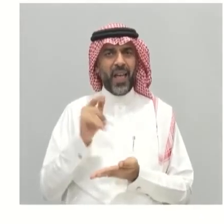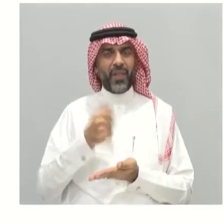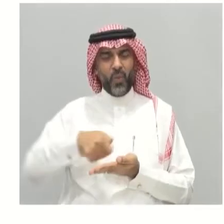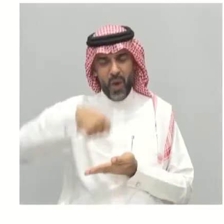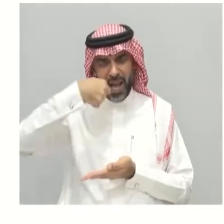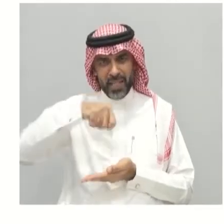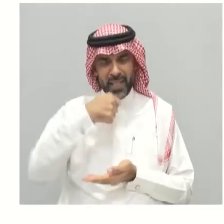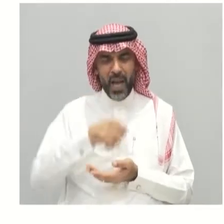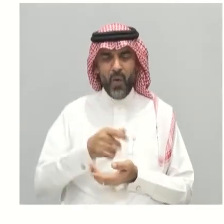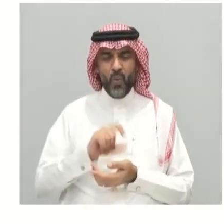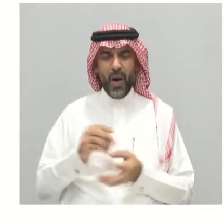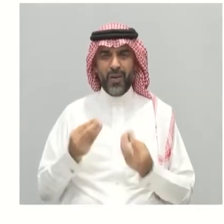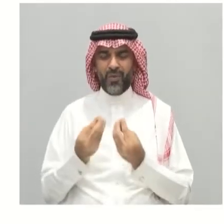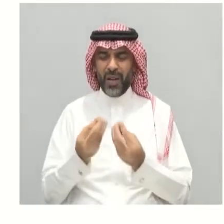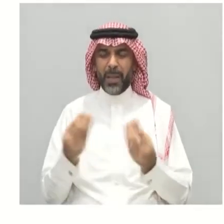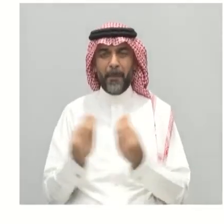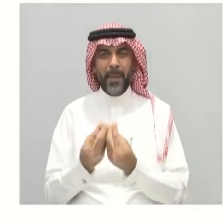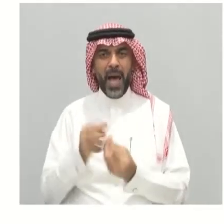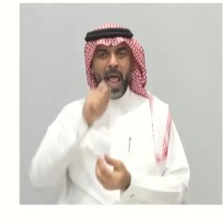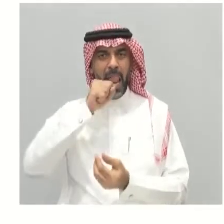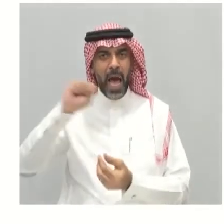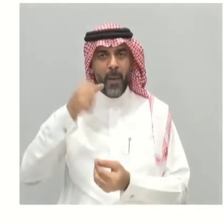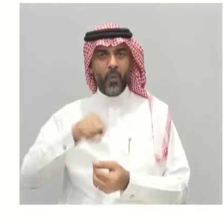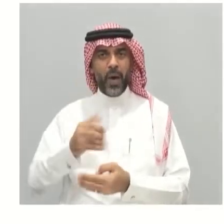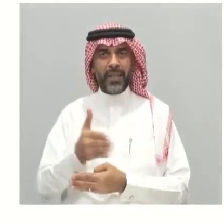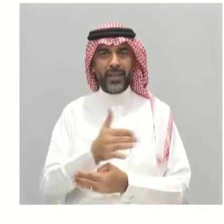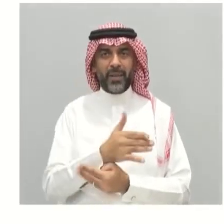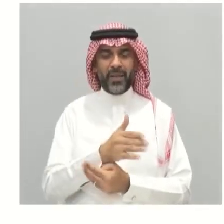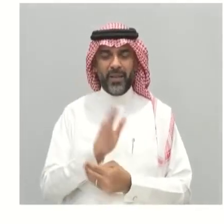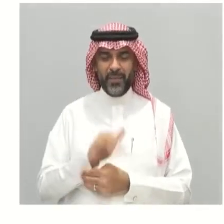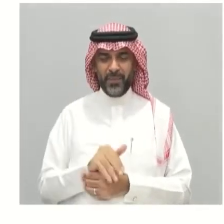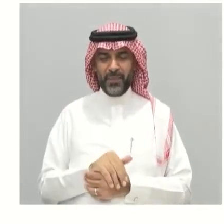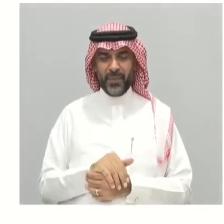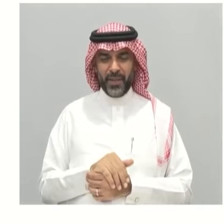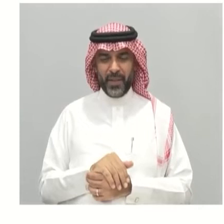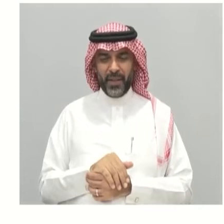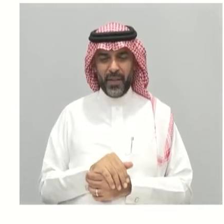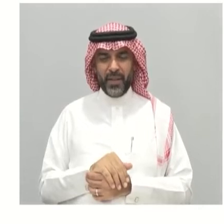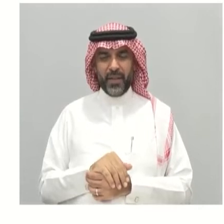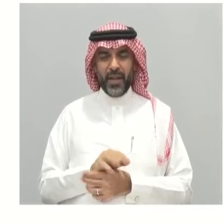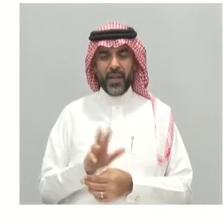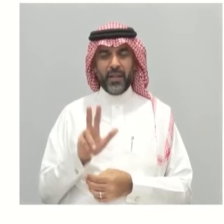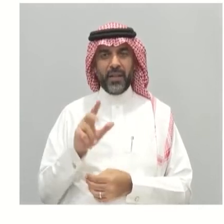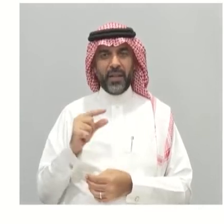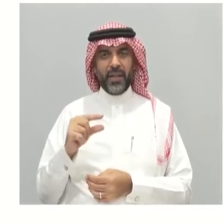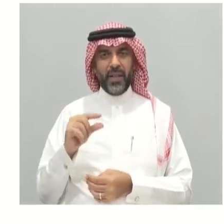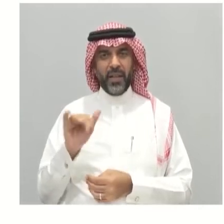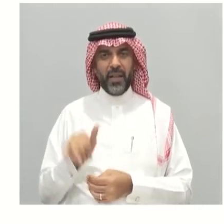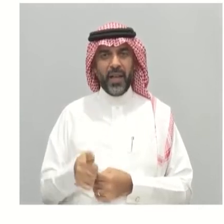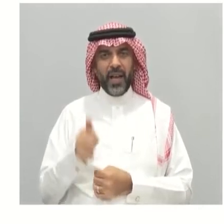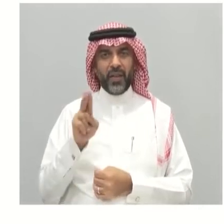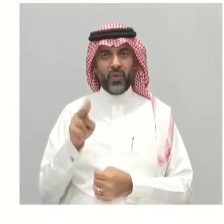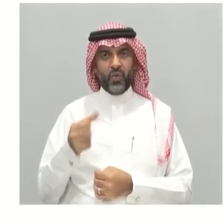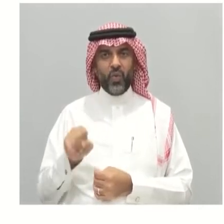وايضا يقدم مع اللحوم والسمك ايضا النوع الاخر من استعمالات الطحالب ادياتهمات